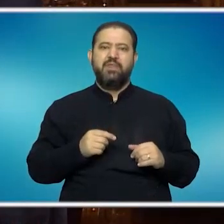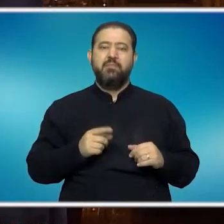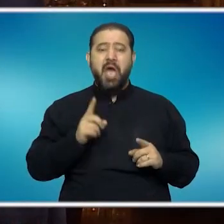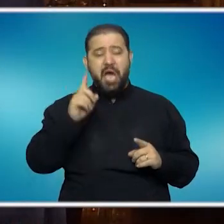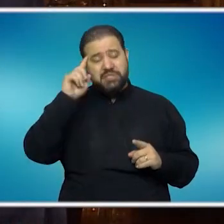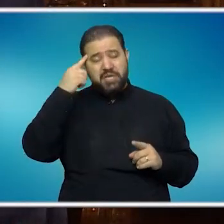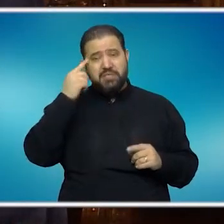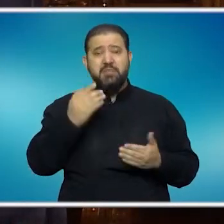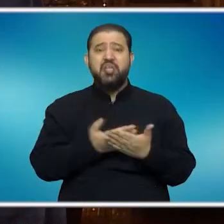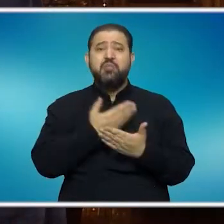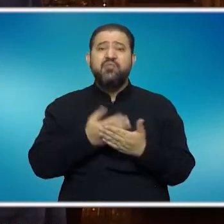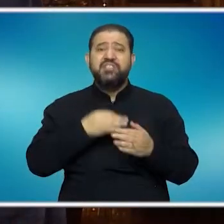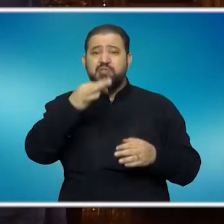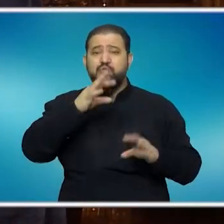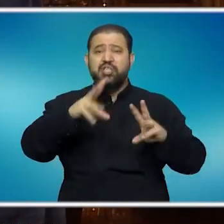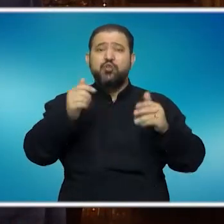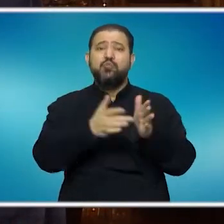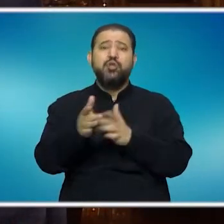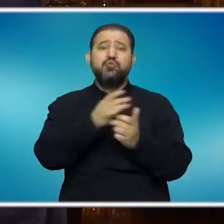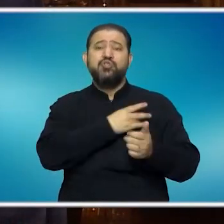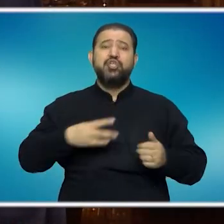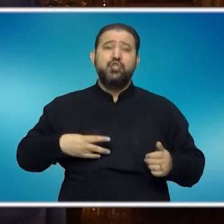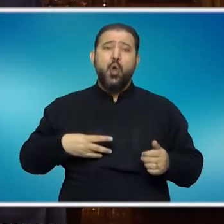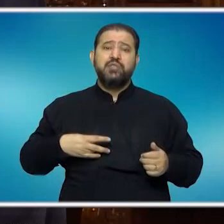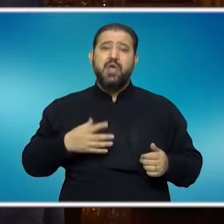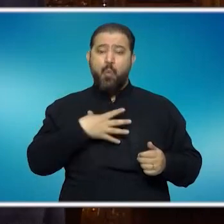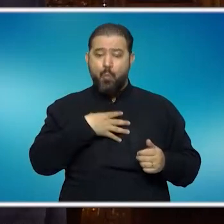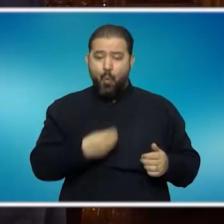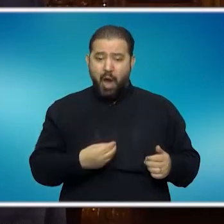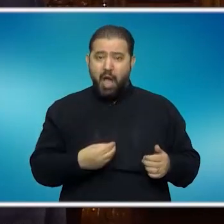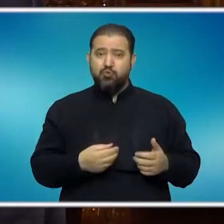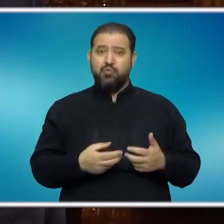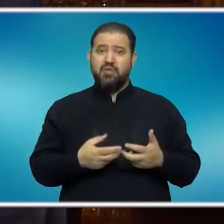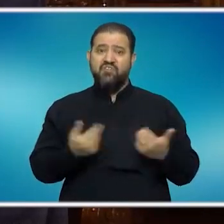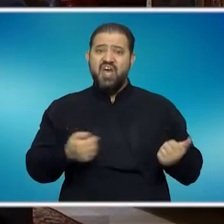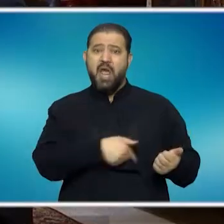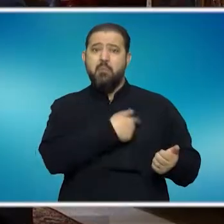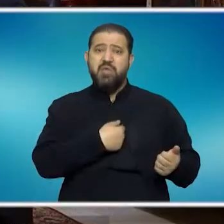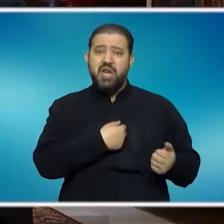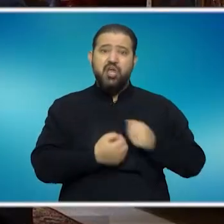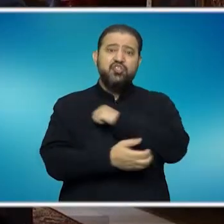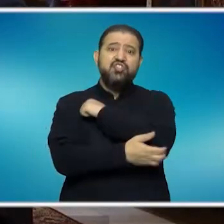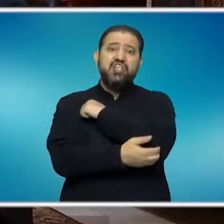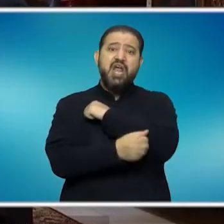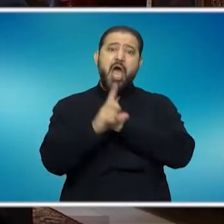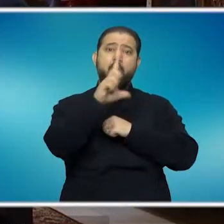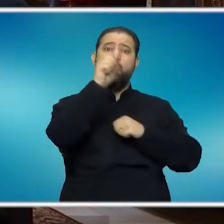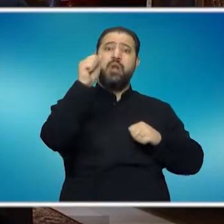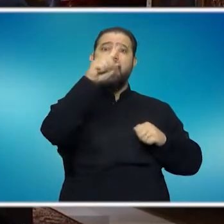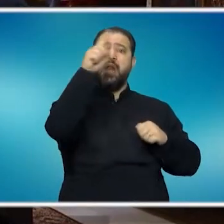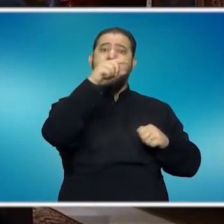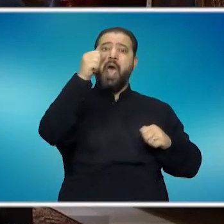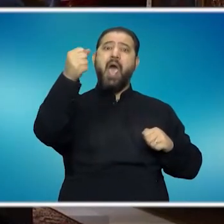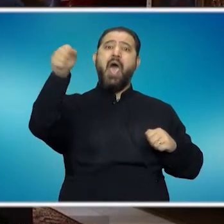bogatul nemilosiv și săracul Lazar. Le-au adormit sufletele după moarte, din potrivă. Cel care se chinuia, bogatul striga la